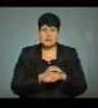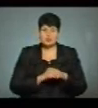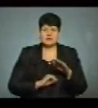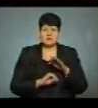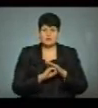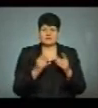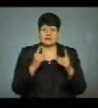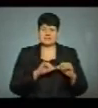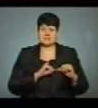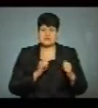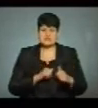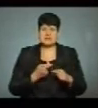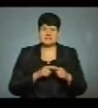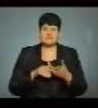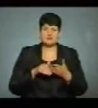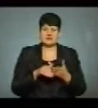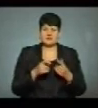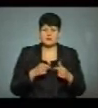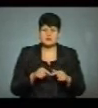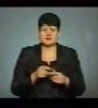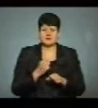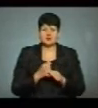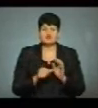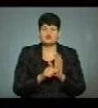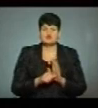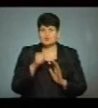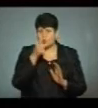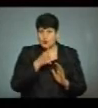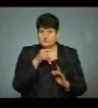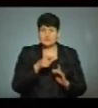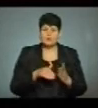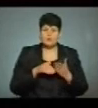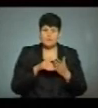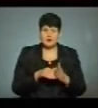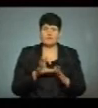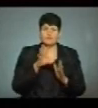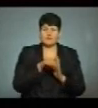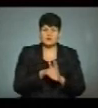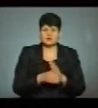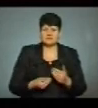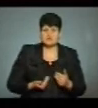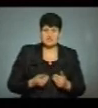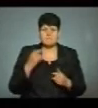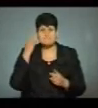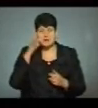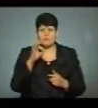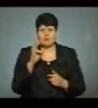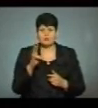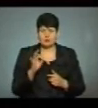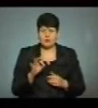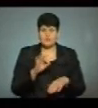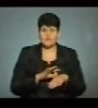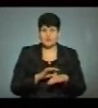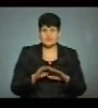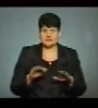«Великі серця» – це волонтерська організація, яка діє 6 років. Вона допомагає втілювати в життя мрії онкохворих дітей. Проєкт